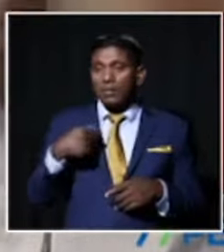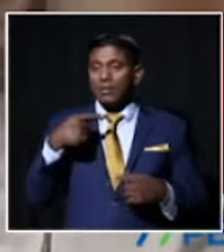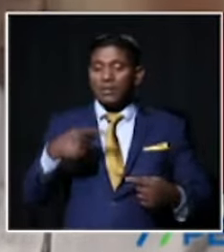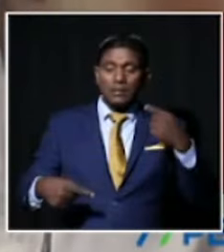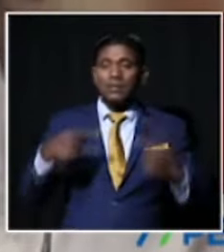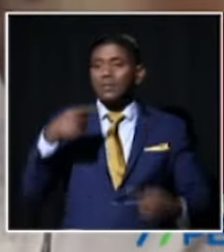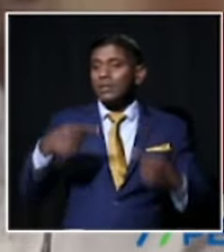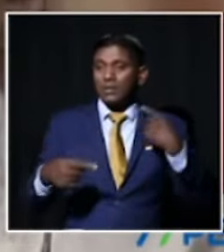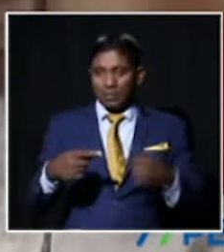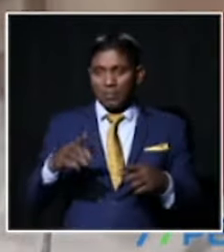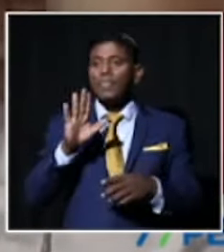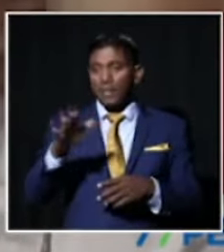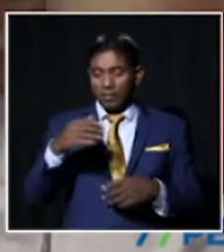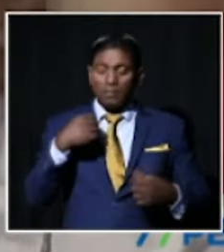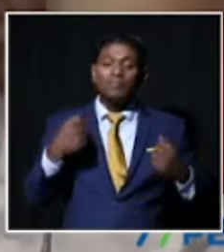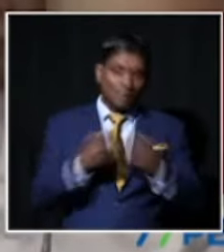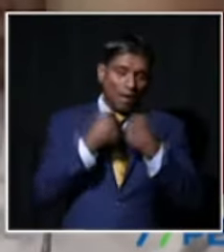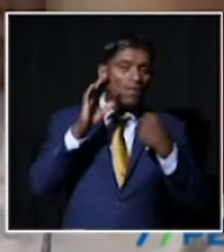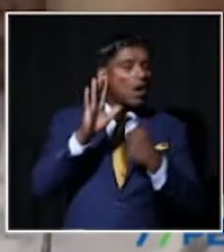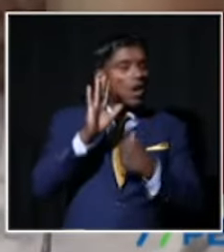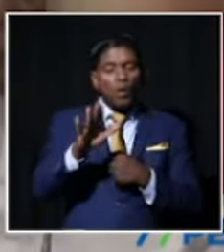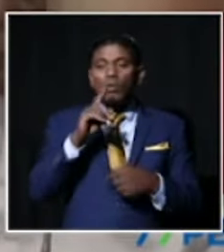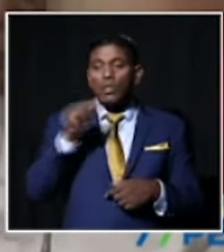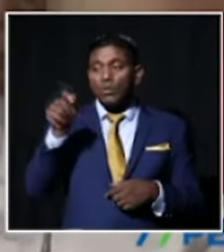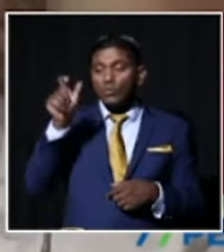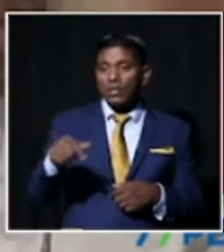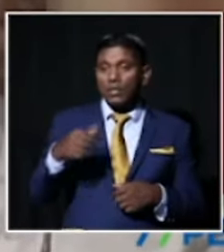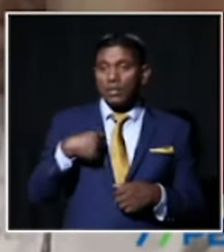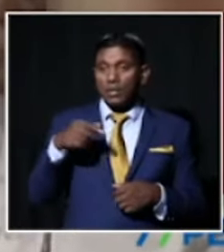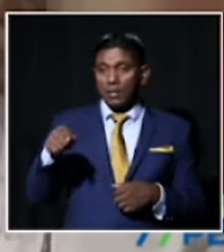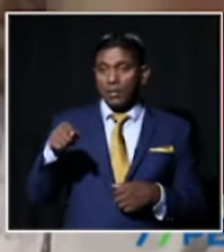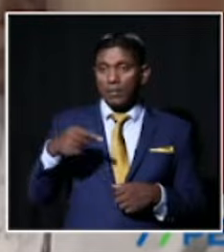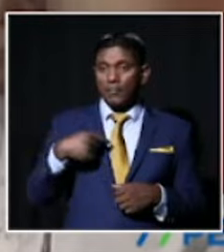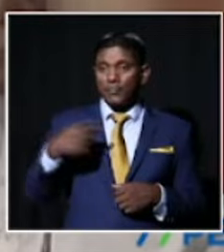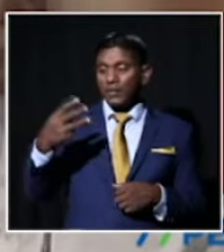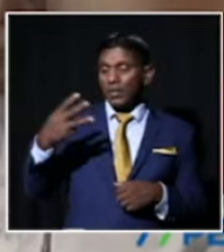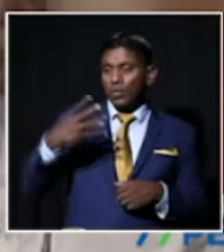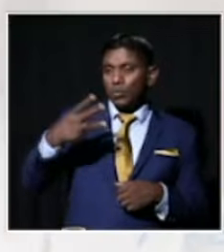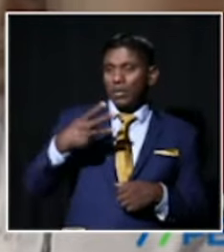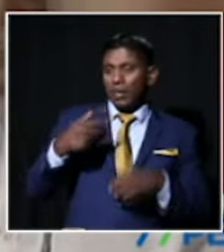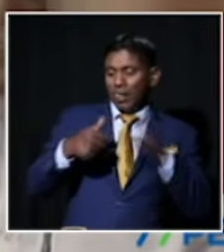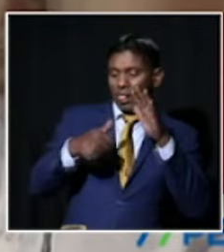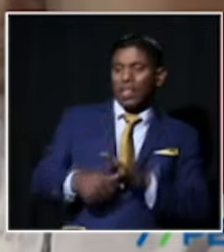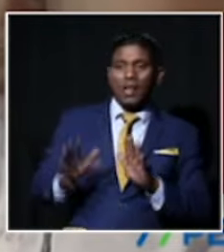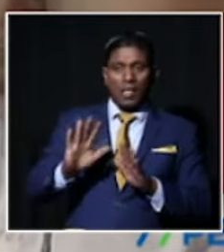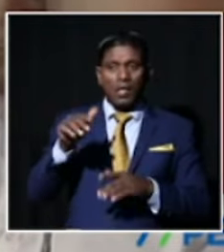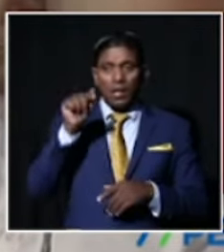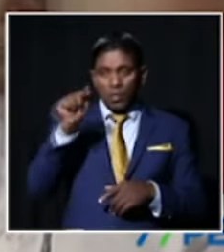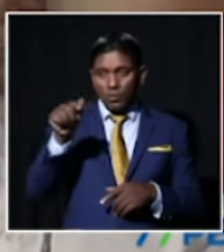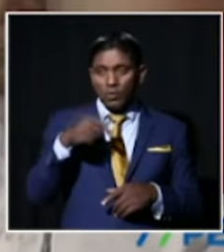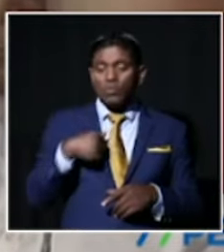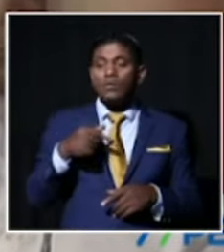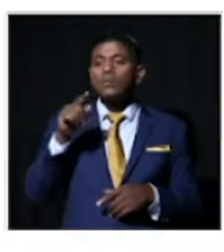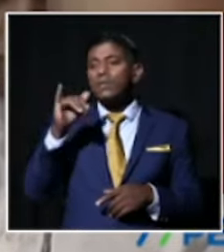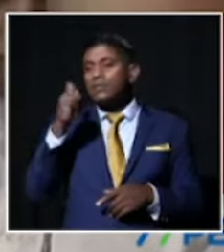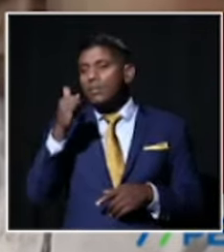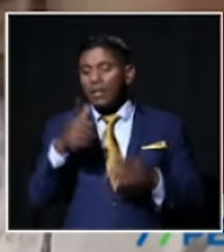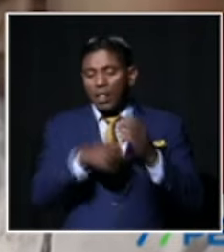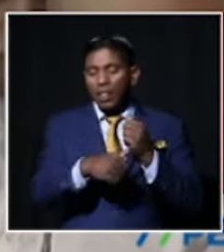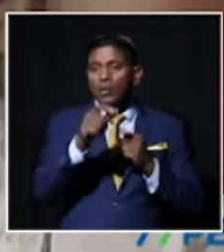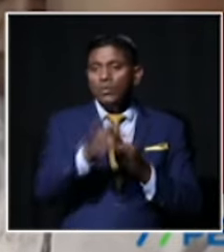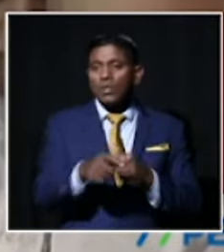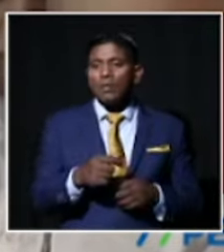කළා තියෙනවා. හැප්පිලා තියෙනවා. හැබැයි එතුමා කවදාවත් මට මෙහෙම තුන්වැනි පන්තියේ අපහාස කළා නැහැ. හැබැයි ඔබතුමාගේ සමහර අනුගාමිකයන්